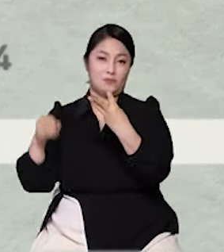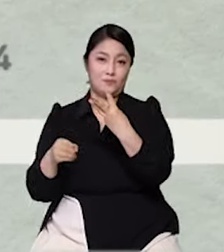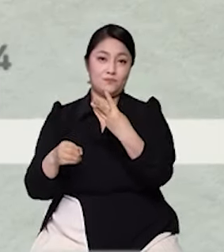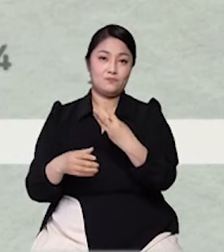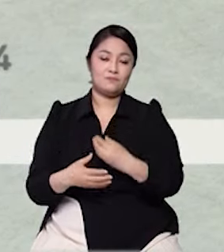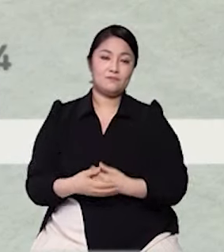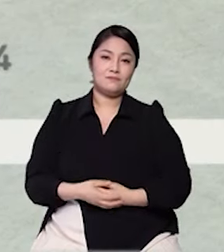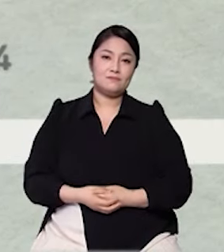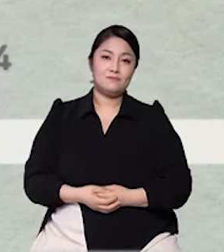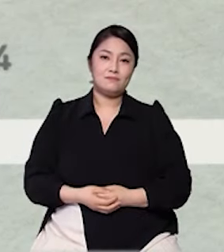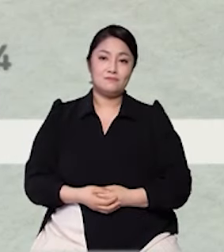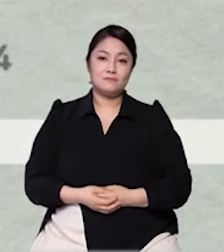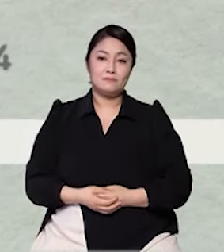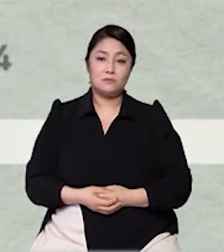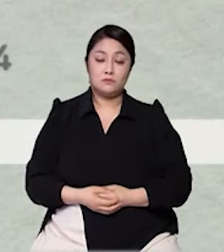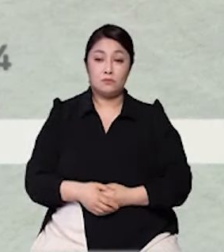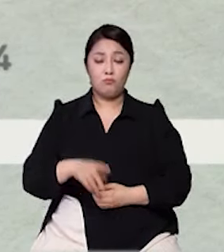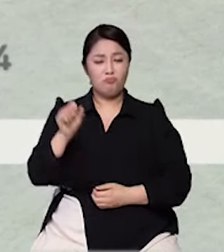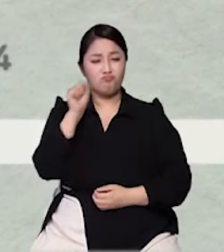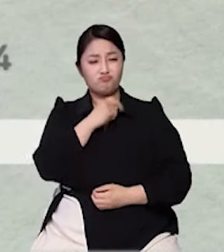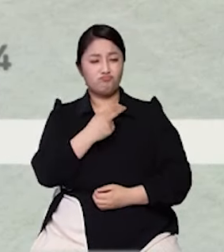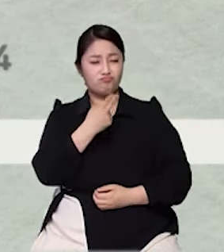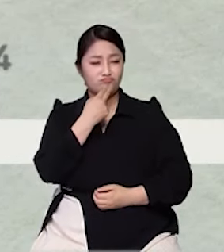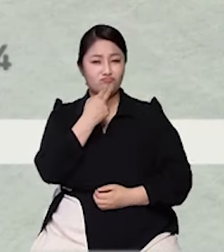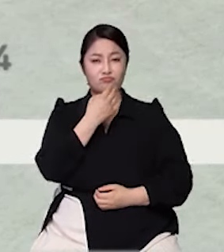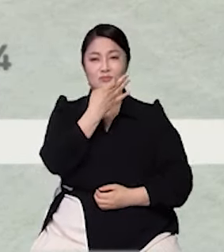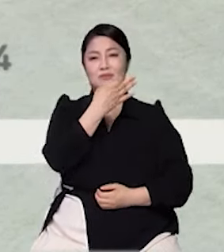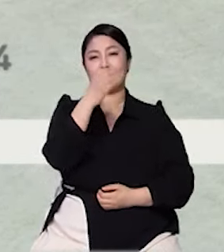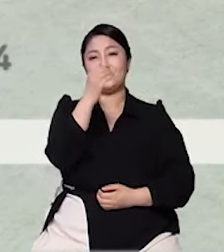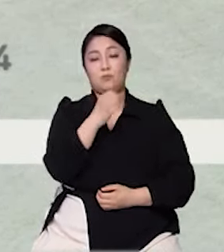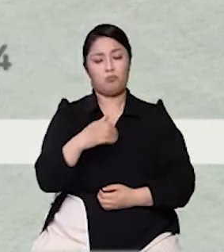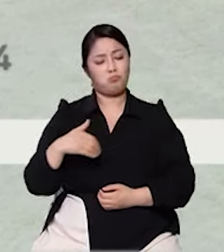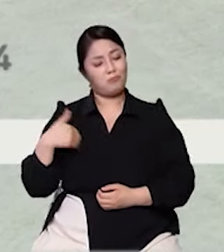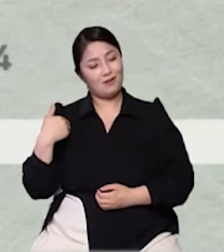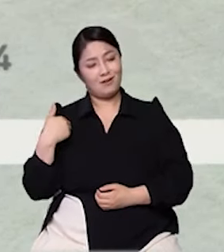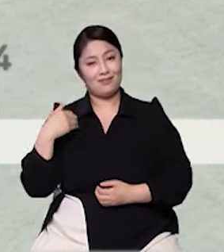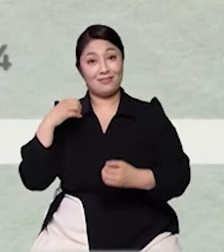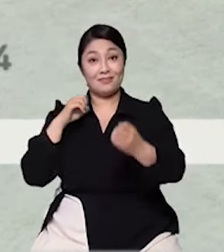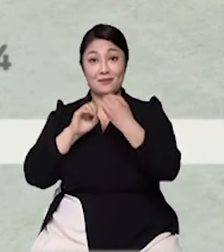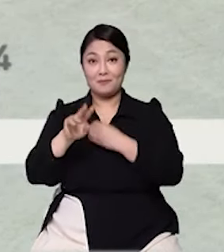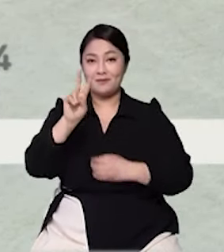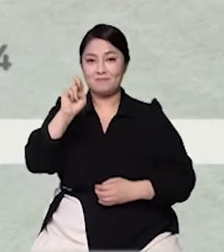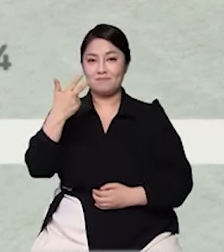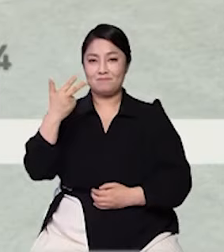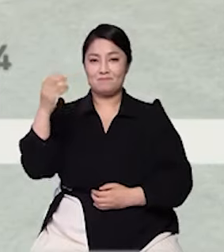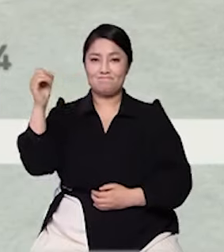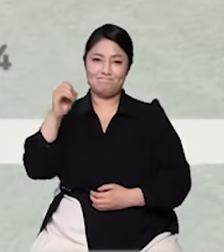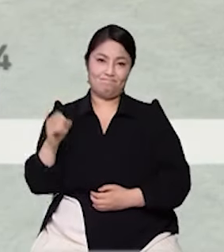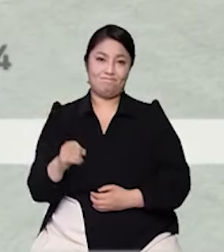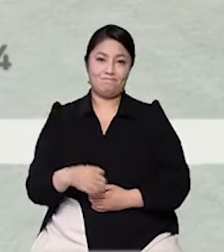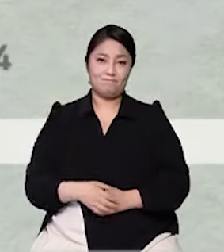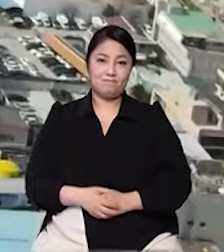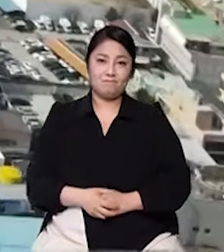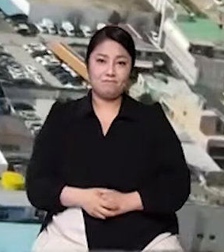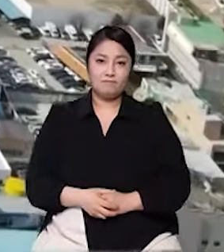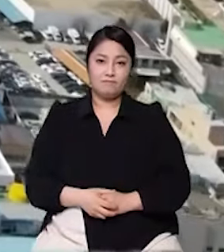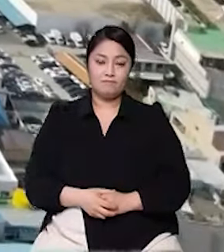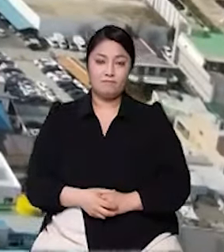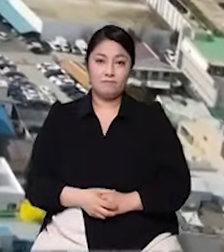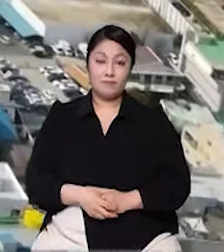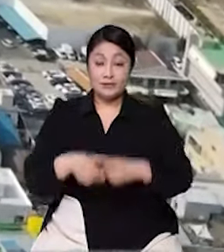기록했습니다 서 노 후보 없음 14% 모르겠다는 응답은 27% 에 달했습니다